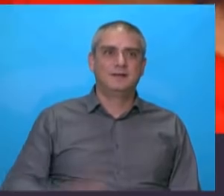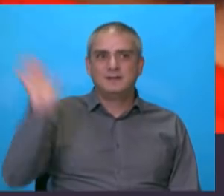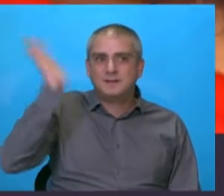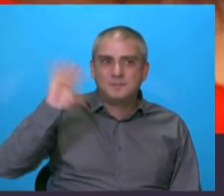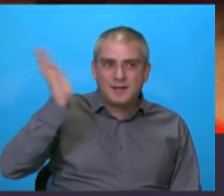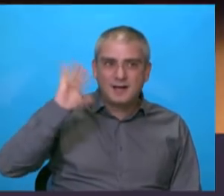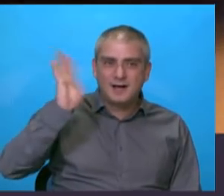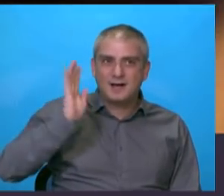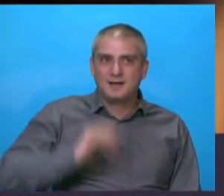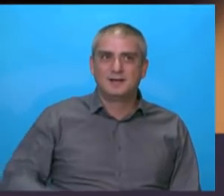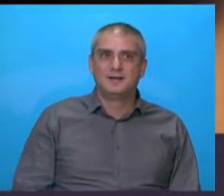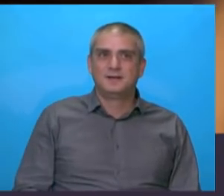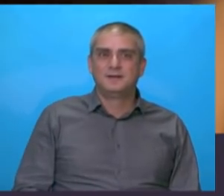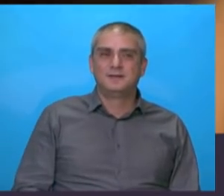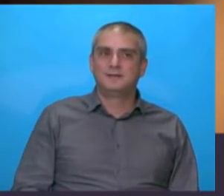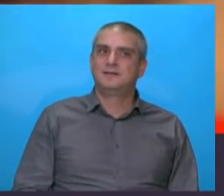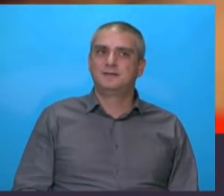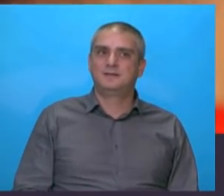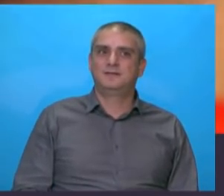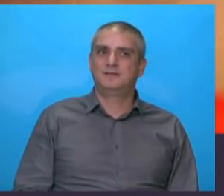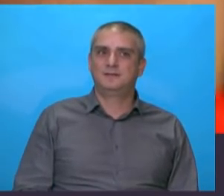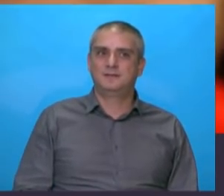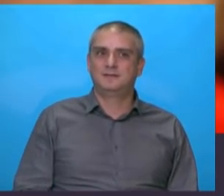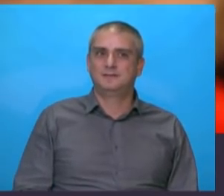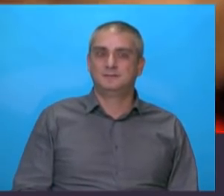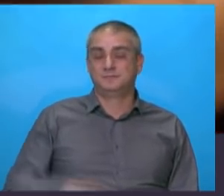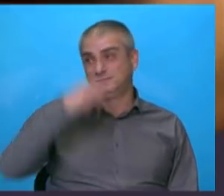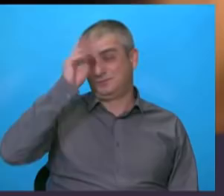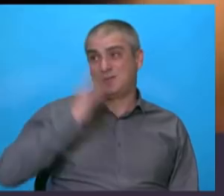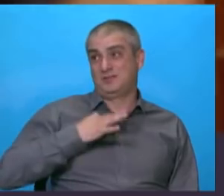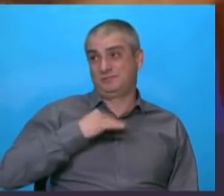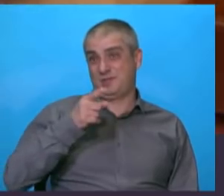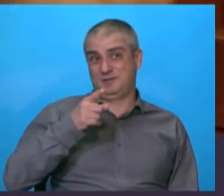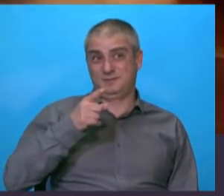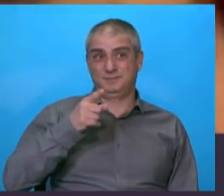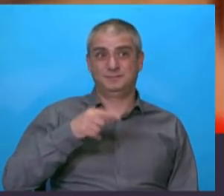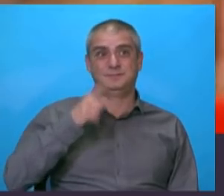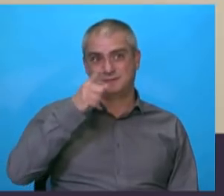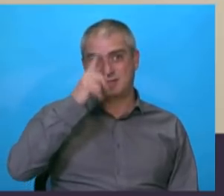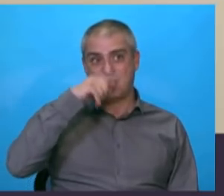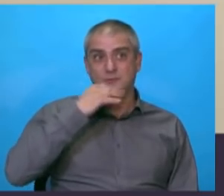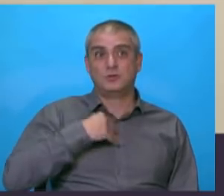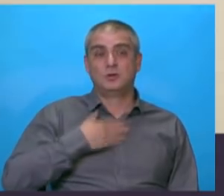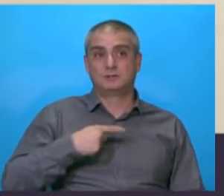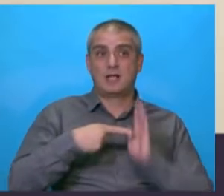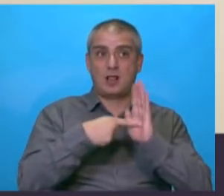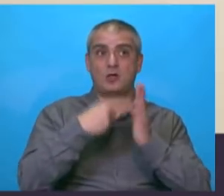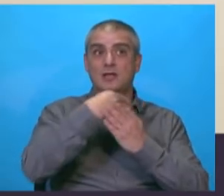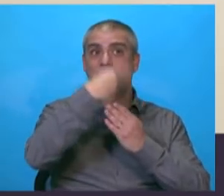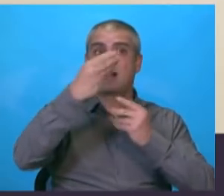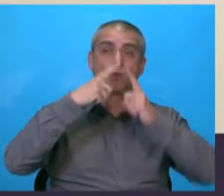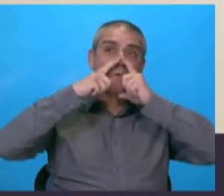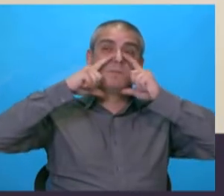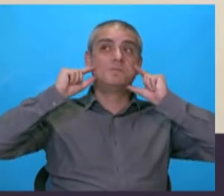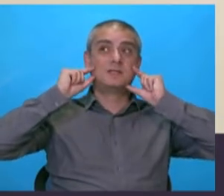יא. היי, קוקו. הורים שלי, בננצ'י. הנה, אבא שלי רוצה להראות שחילקו. חילקו